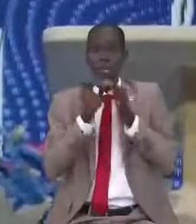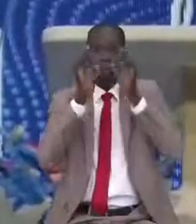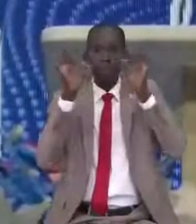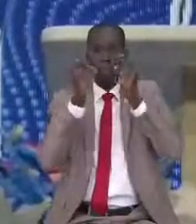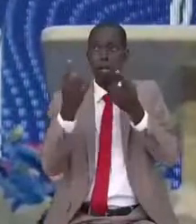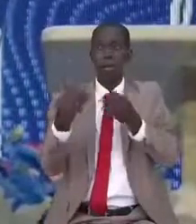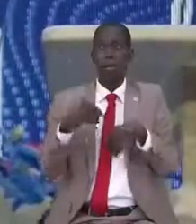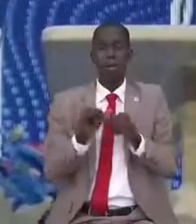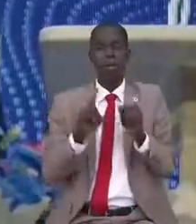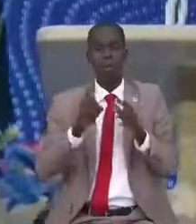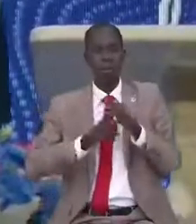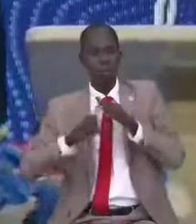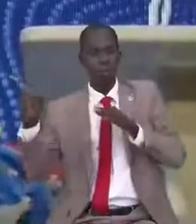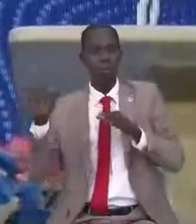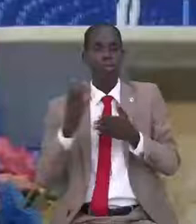tout le monde court.